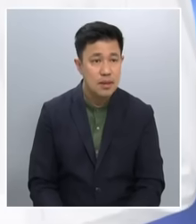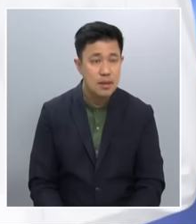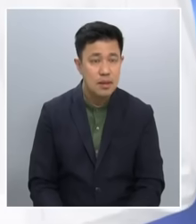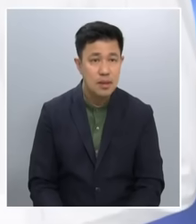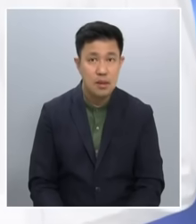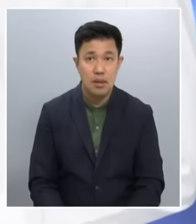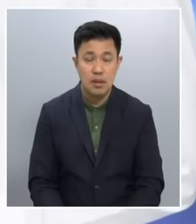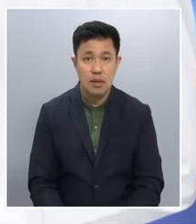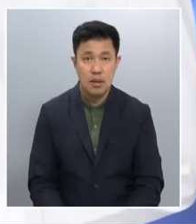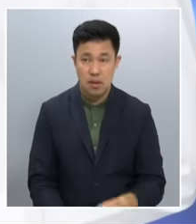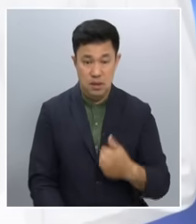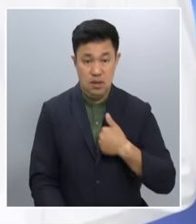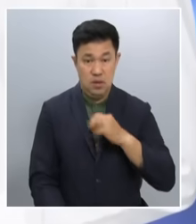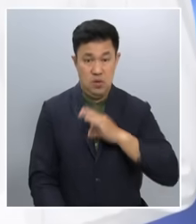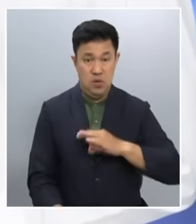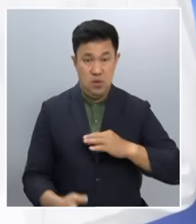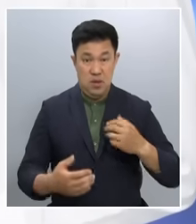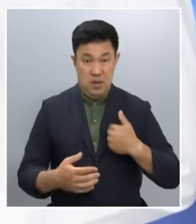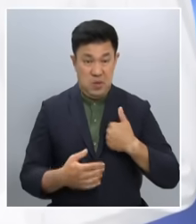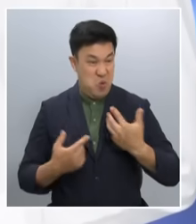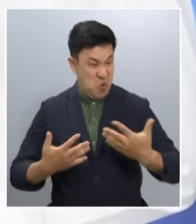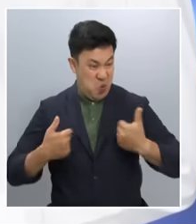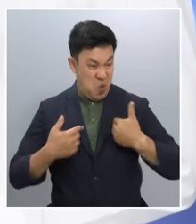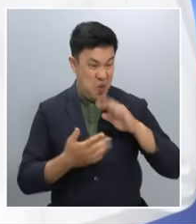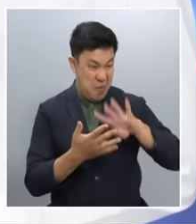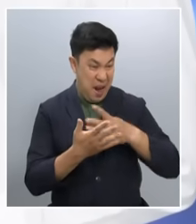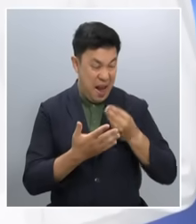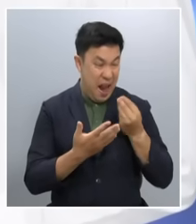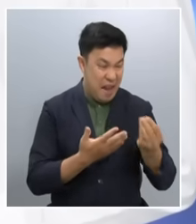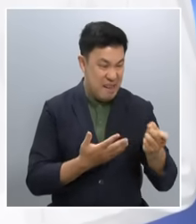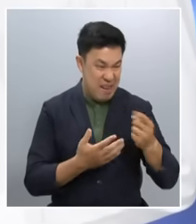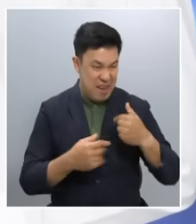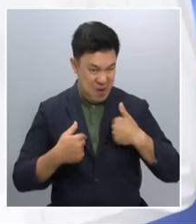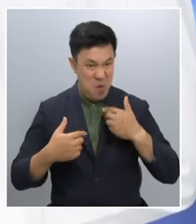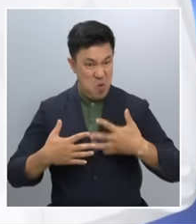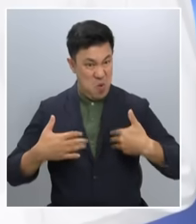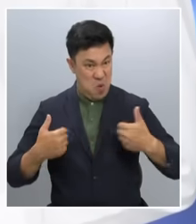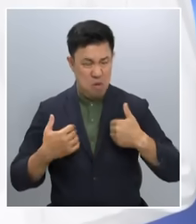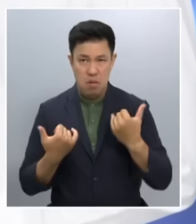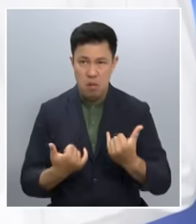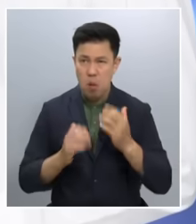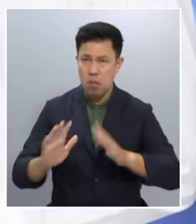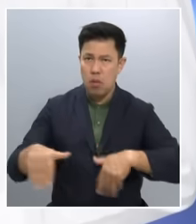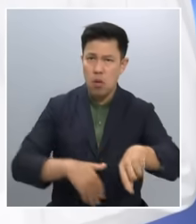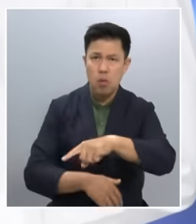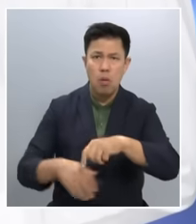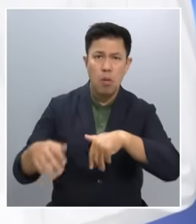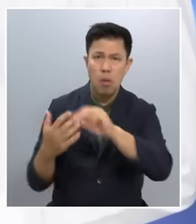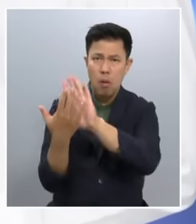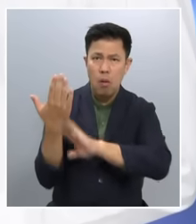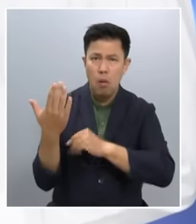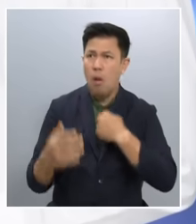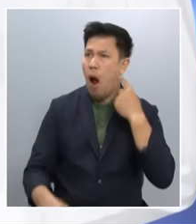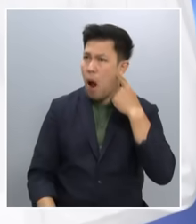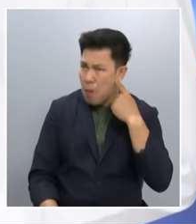เราไม่ได้แฮปปี้กับแผนนี้แต่ปฏิเสธไม่ได้เลยครับว่าปัจจุบันนี้เนี่ยประชาชนทั้งประเทศนะครับฟังแค่ป